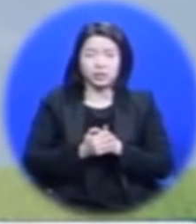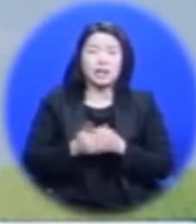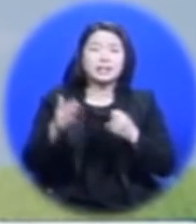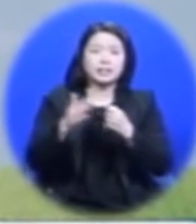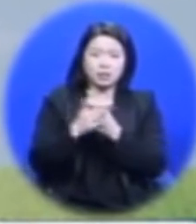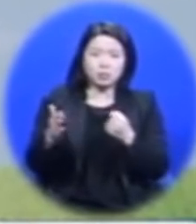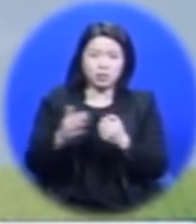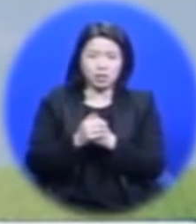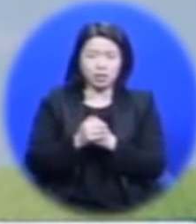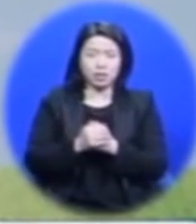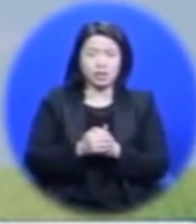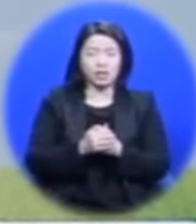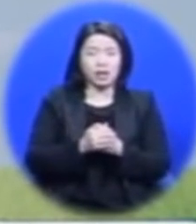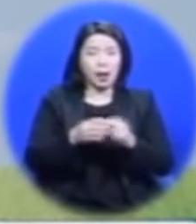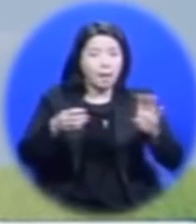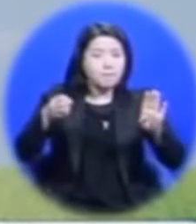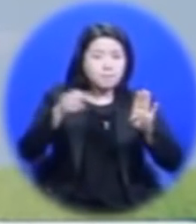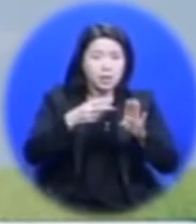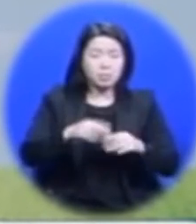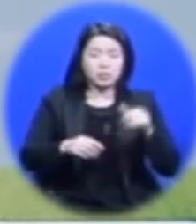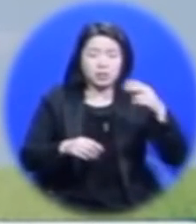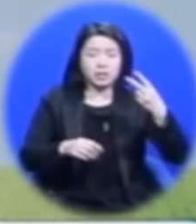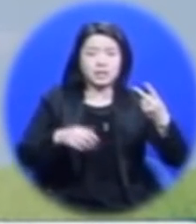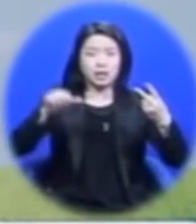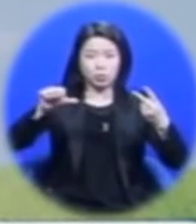그래서 빌립보서 2장 5절에